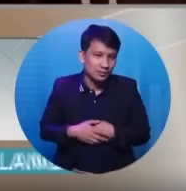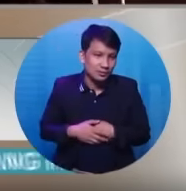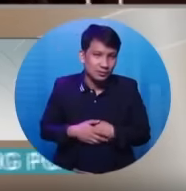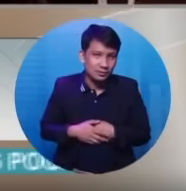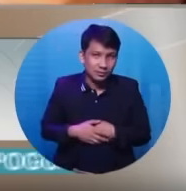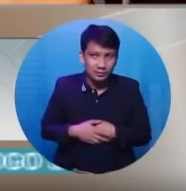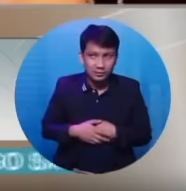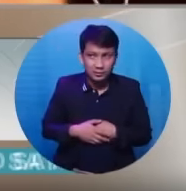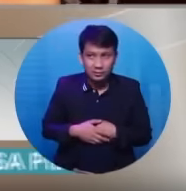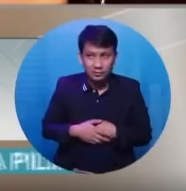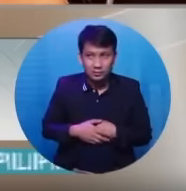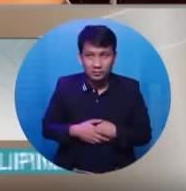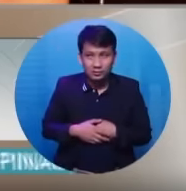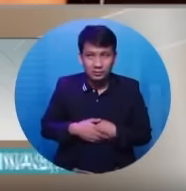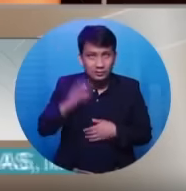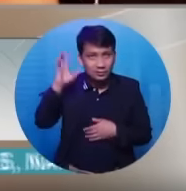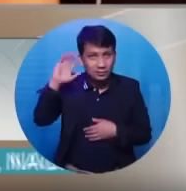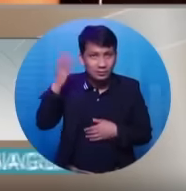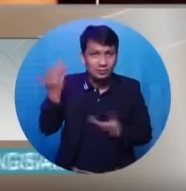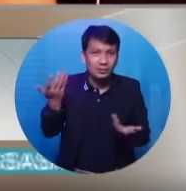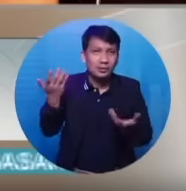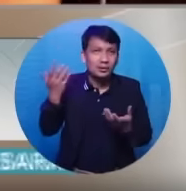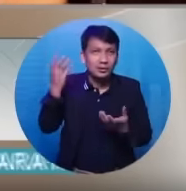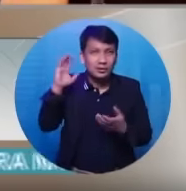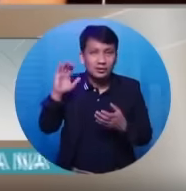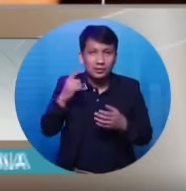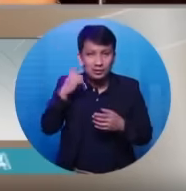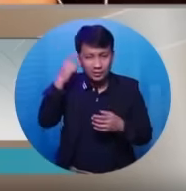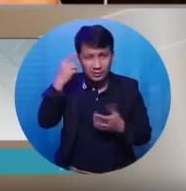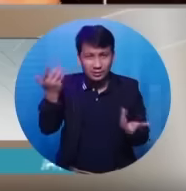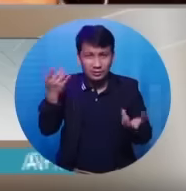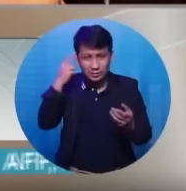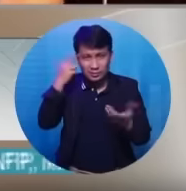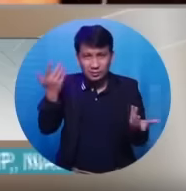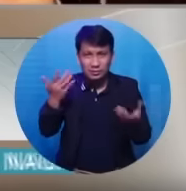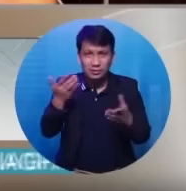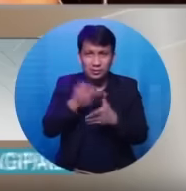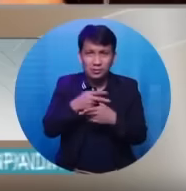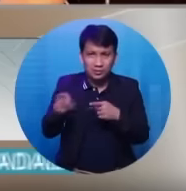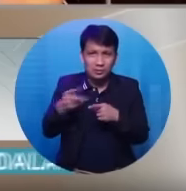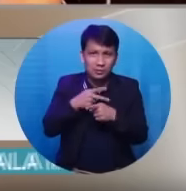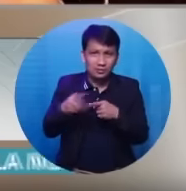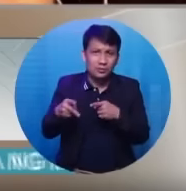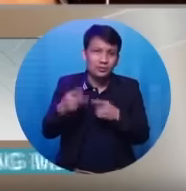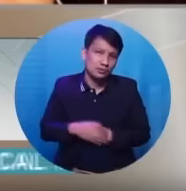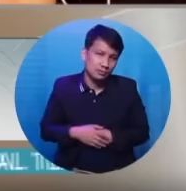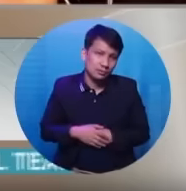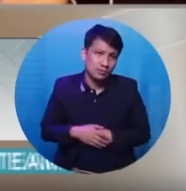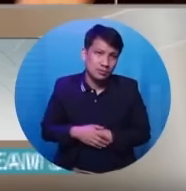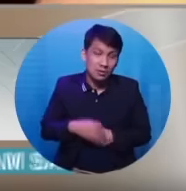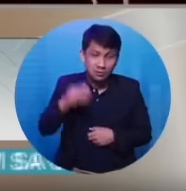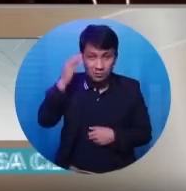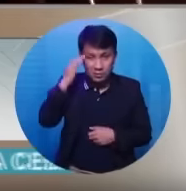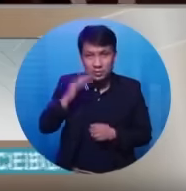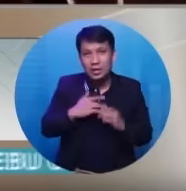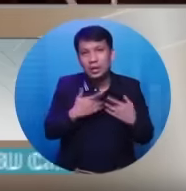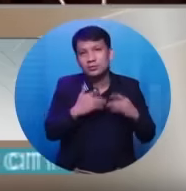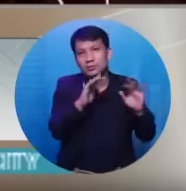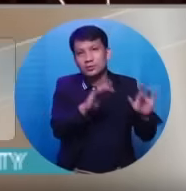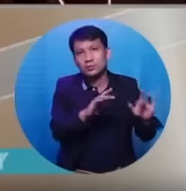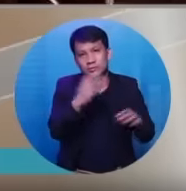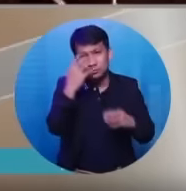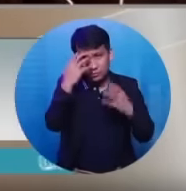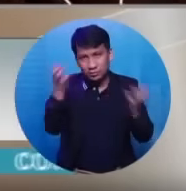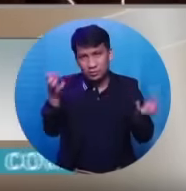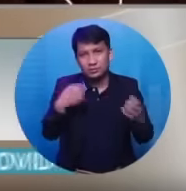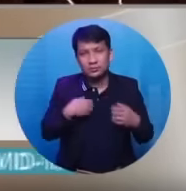Praning kayo, sir. Praning kayo, sir. I think, sir, you need professional help. Really. Naawa ako sa inyo, sir. Kanina, galit